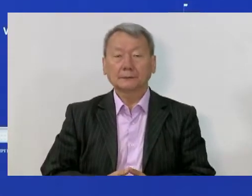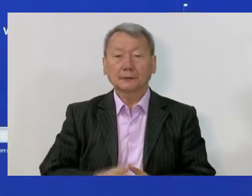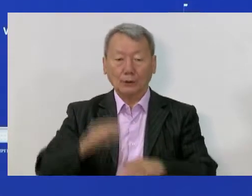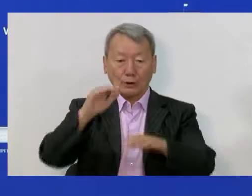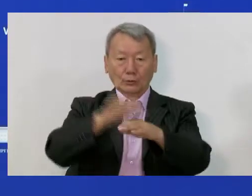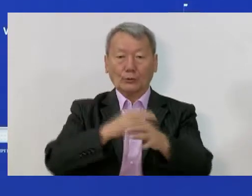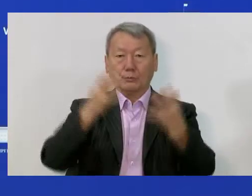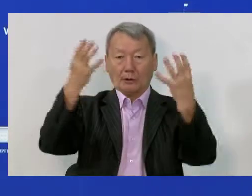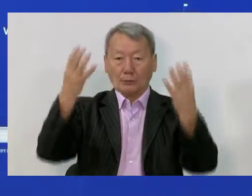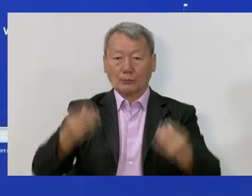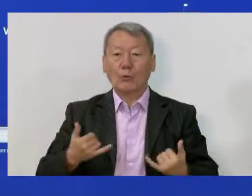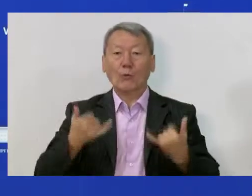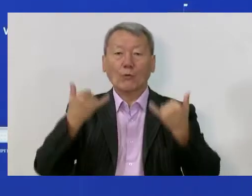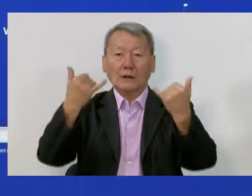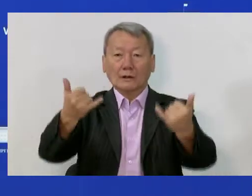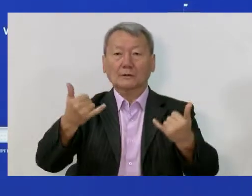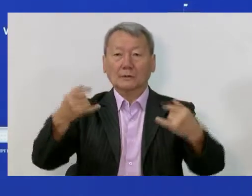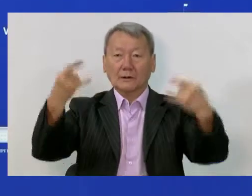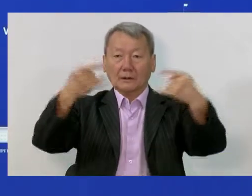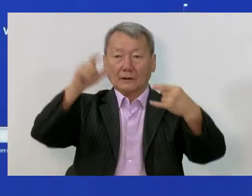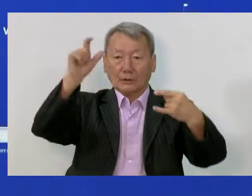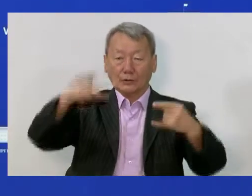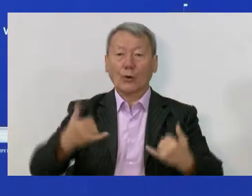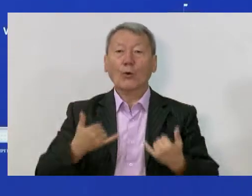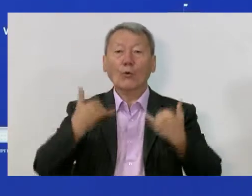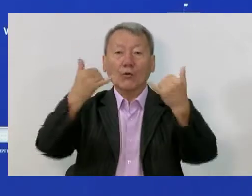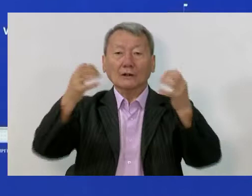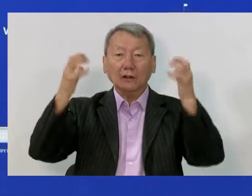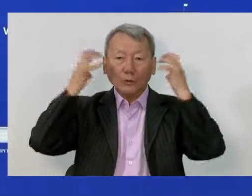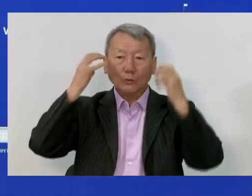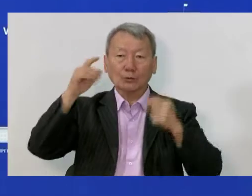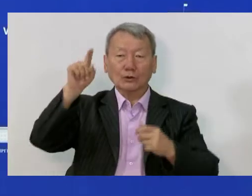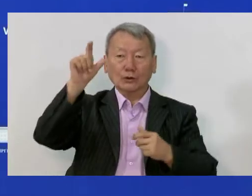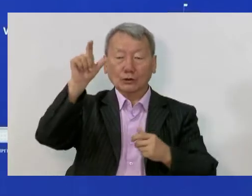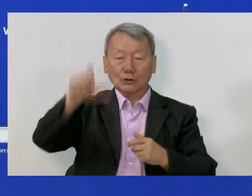Құрғыз ұлтық малымат агентігінен